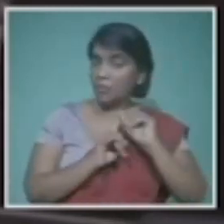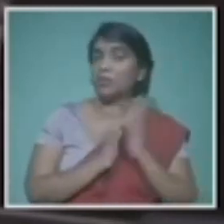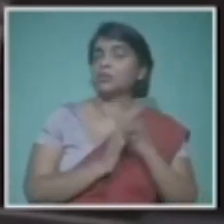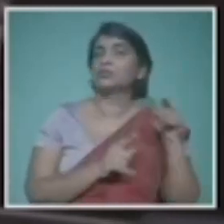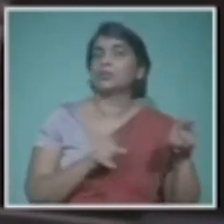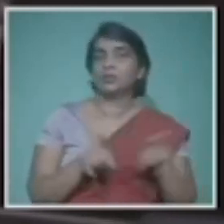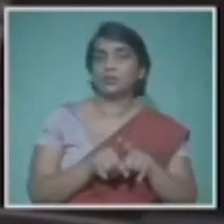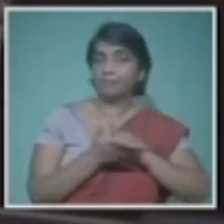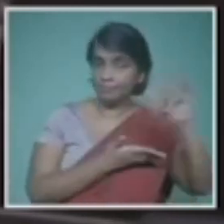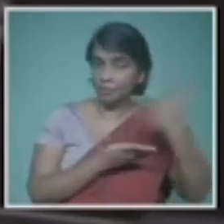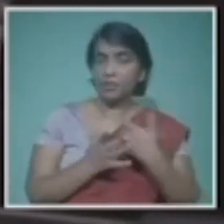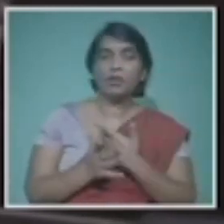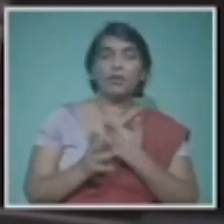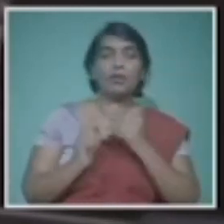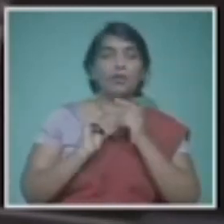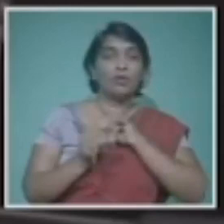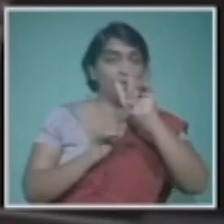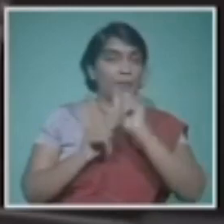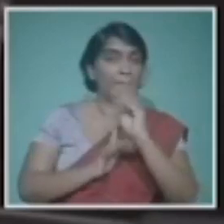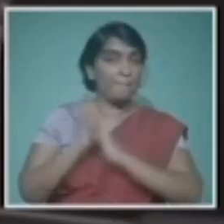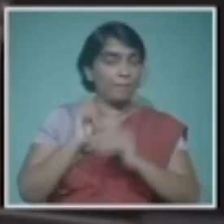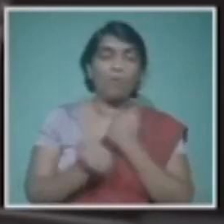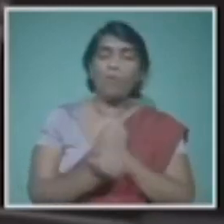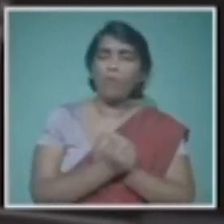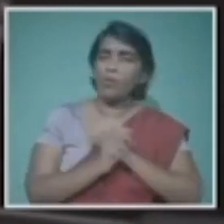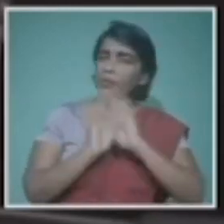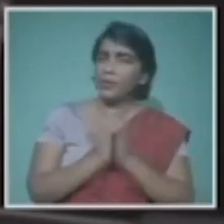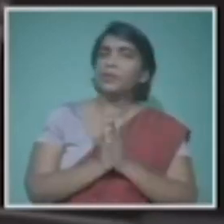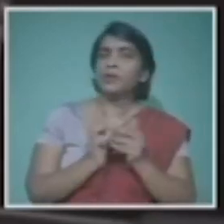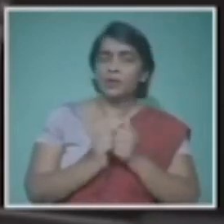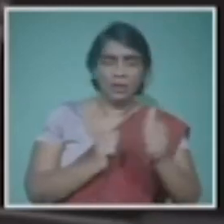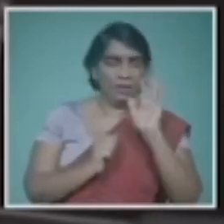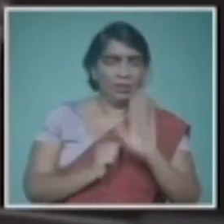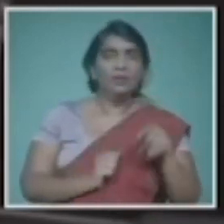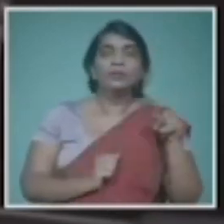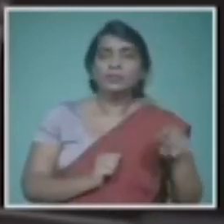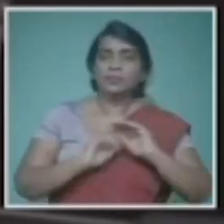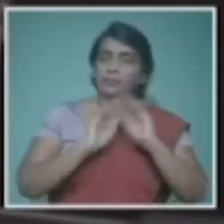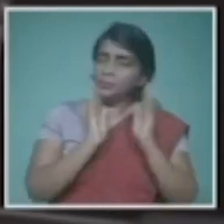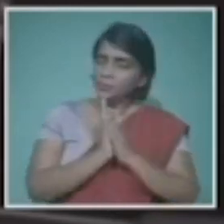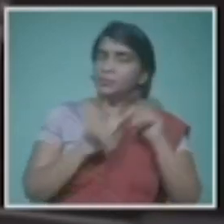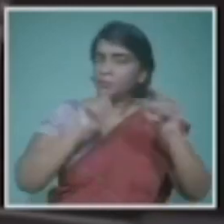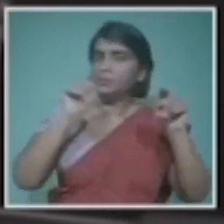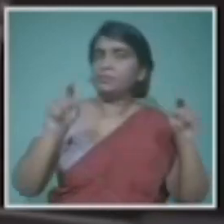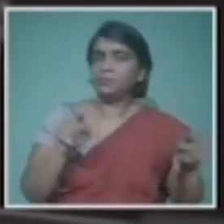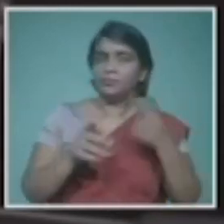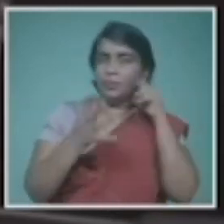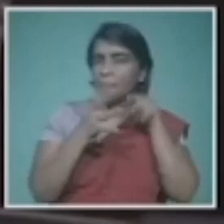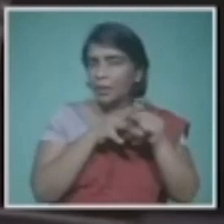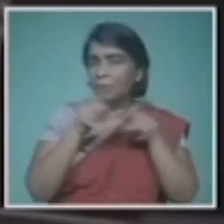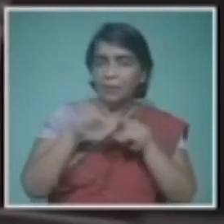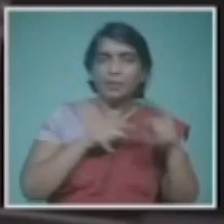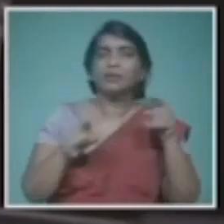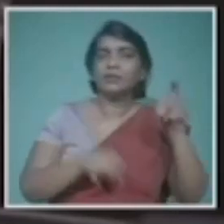ඒ වගේම විදේශ සේවා නියුක්ති කාර්යාංශය, ඒ වගේම පොලිසිය, මේ සියලු අංශ එකතු වෙලා වැඩ කරනවා. ඒ හැමතැනම අතුරු හිල් වලින් රිංගල